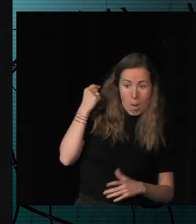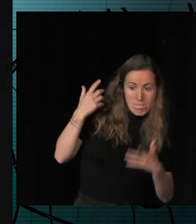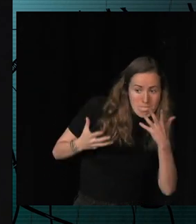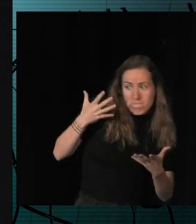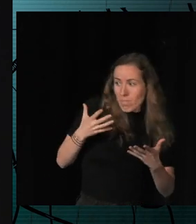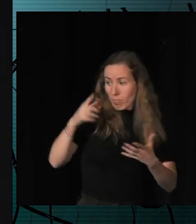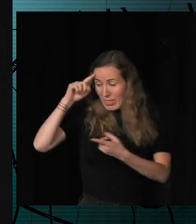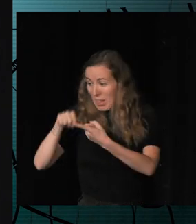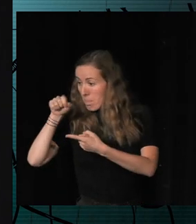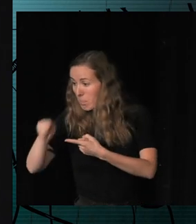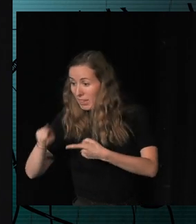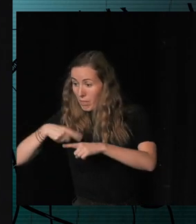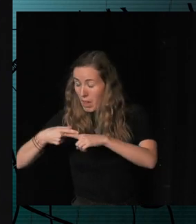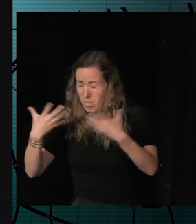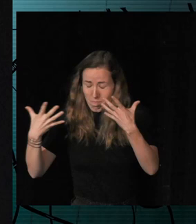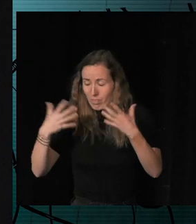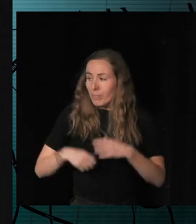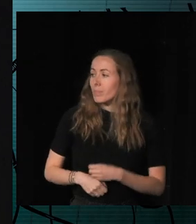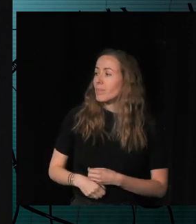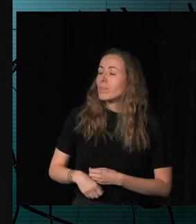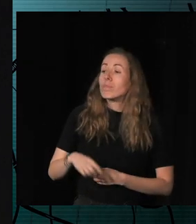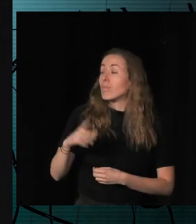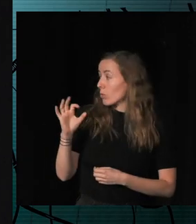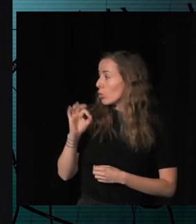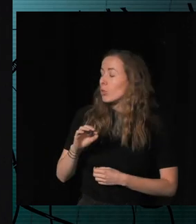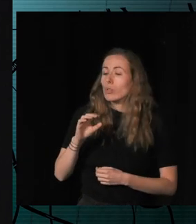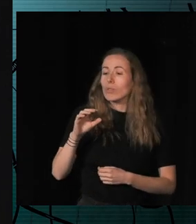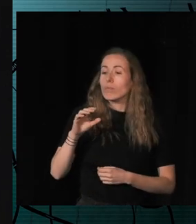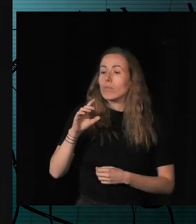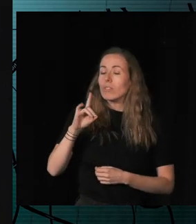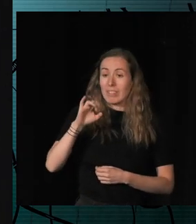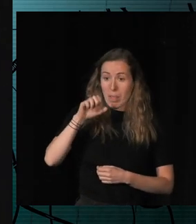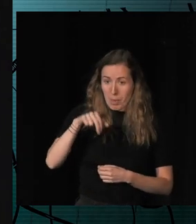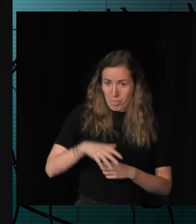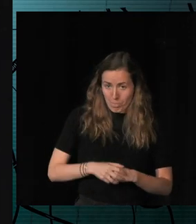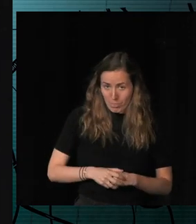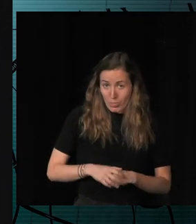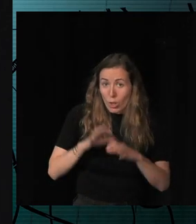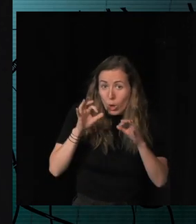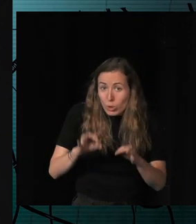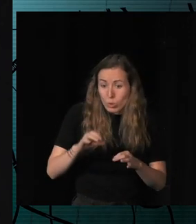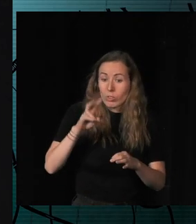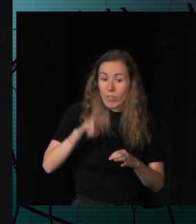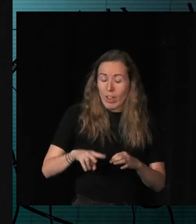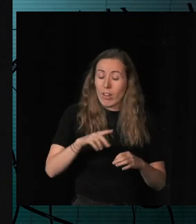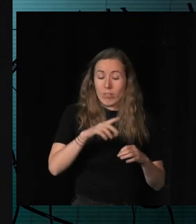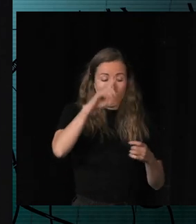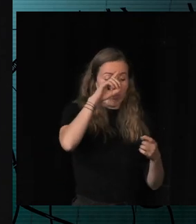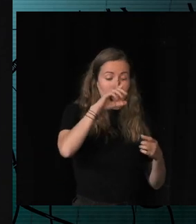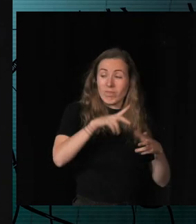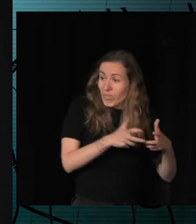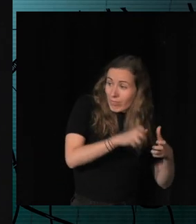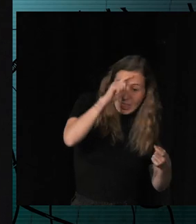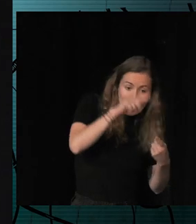les mêmes en fait c'est exa exactement ça quand il a étudié le premier saentil pour se dire comment est-ce que je vais adapter l'histoire